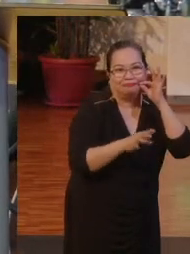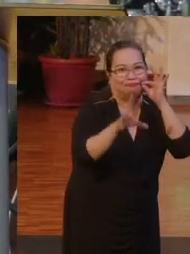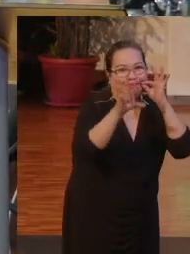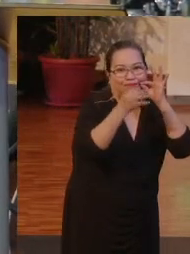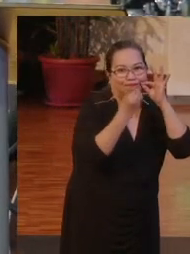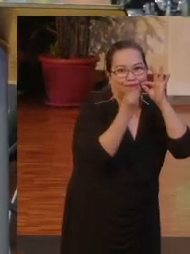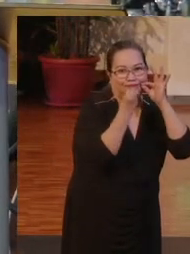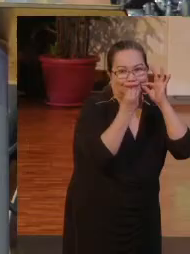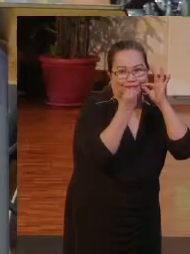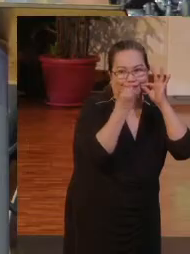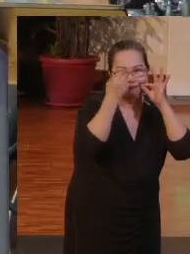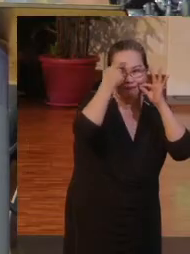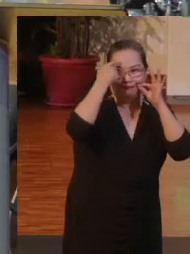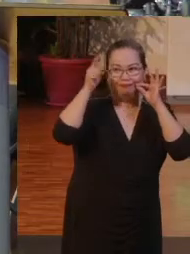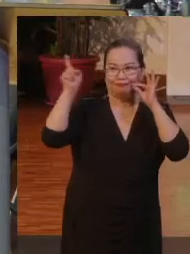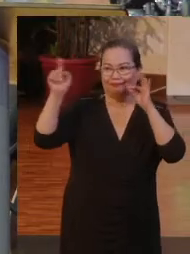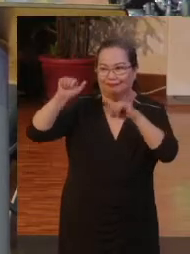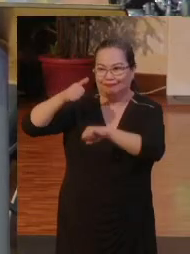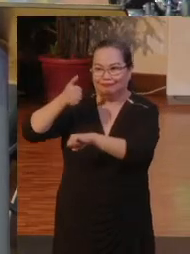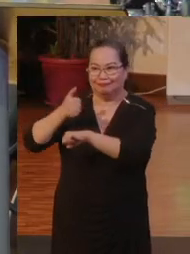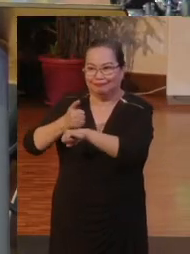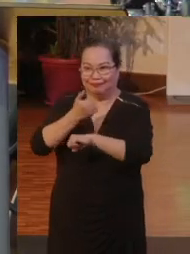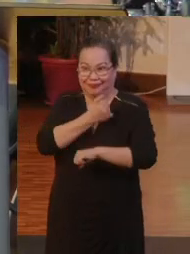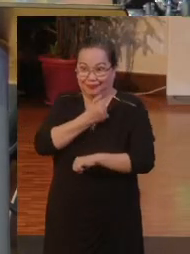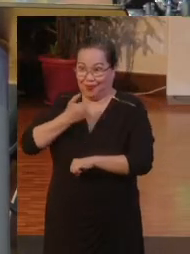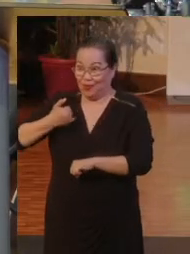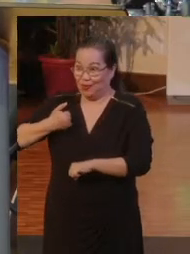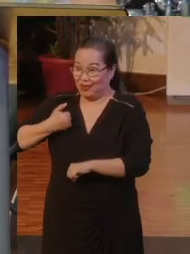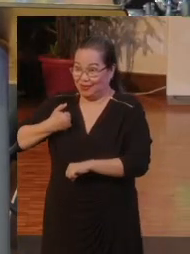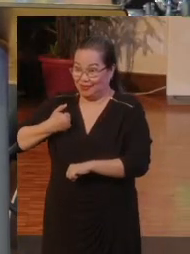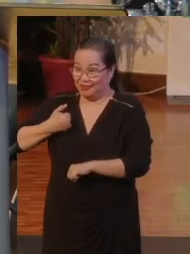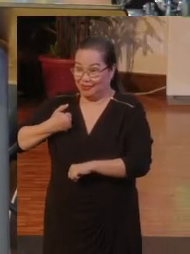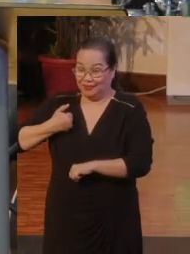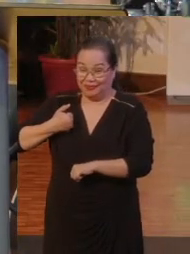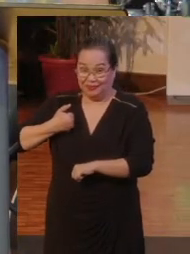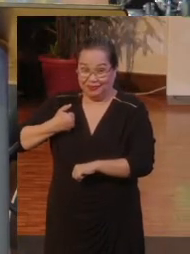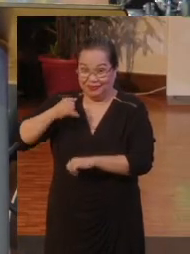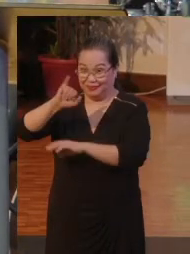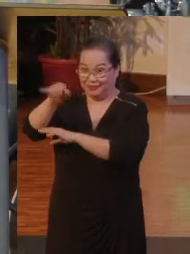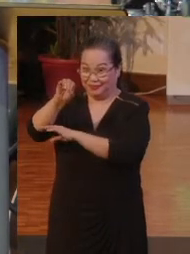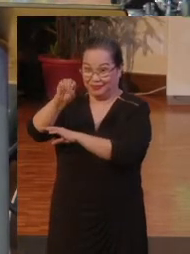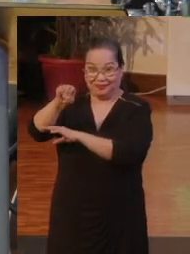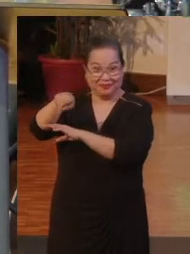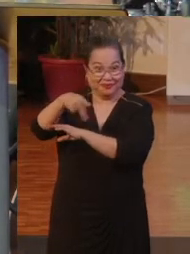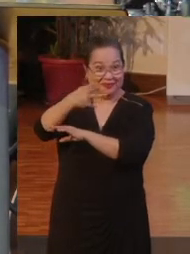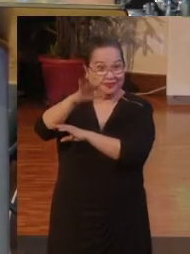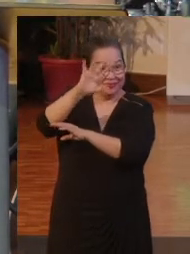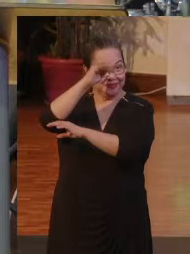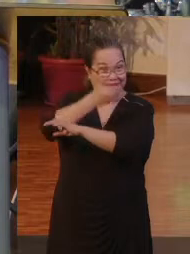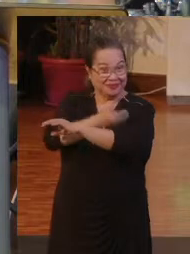itinayo ng ating Panginoon ng isang deliverer. Ang pangalan niya ay si Joseph.